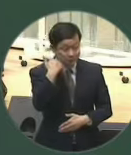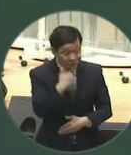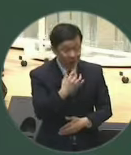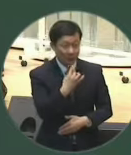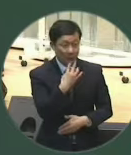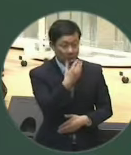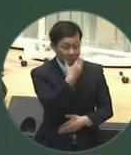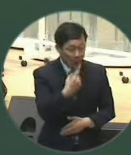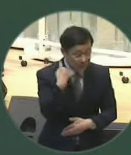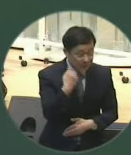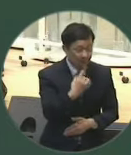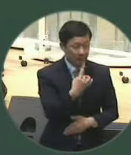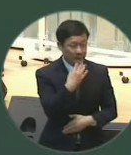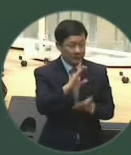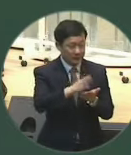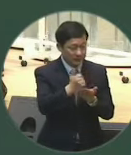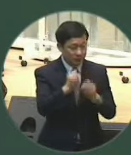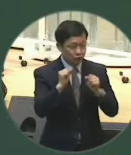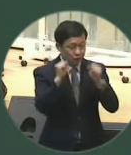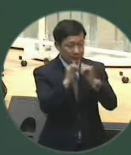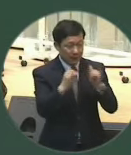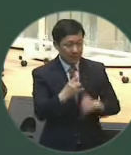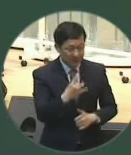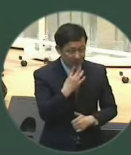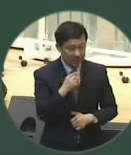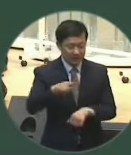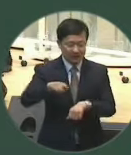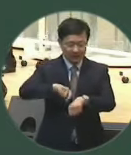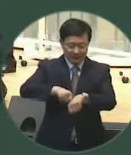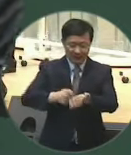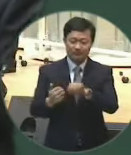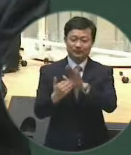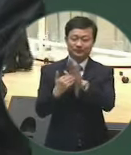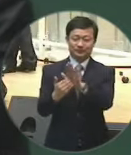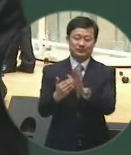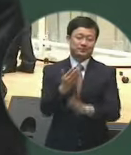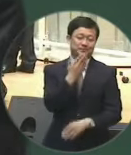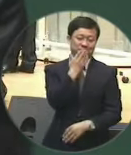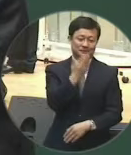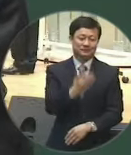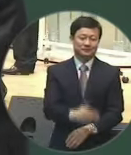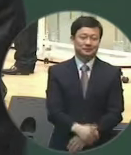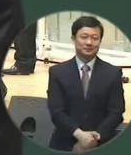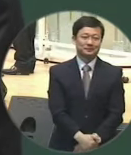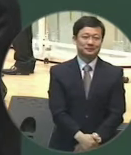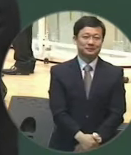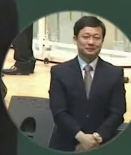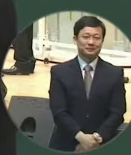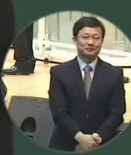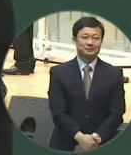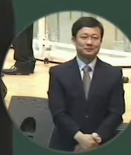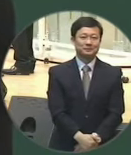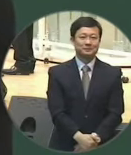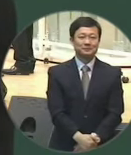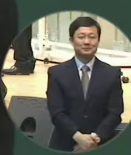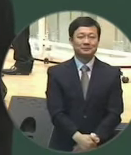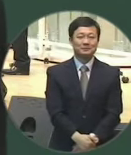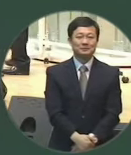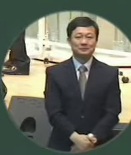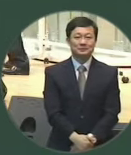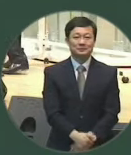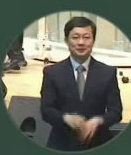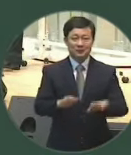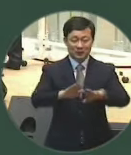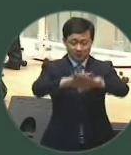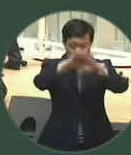복음과 복음 운동밖에 없습니다. And the way to do that is only through Jesus Christ. Only the gospel movement.